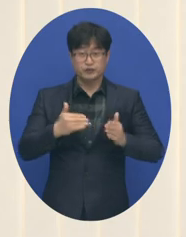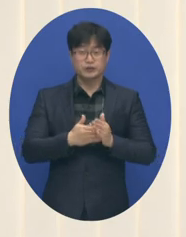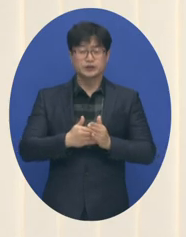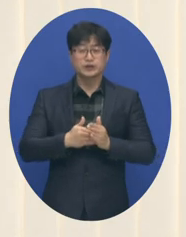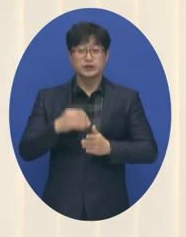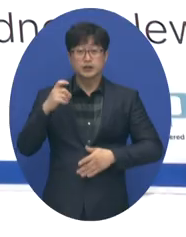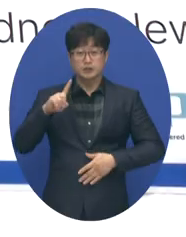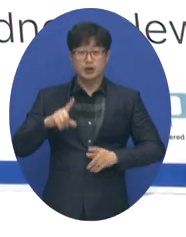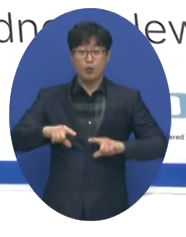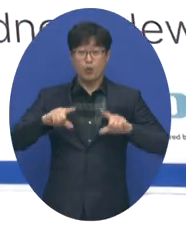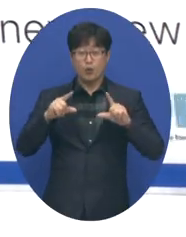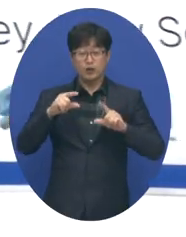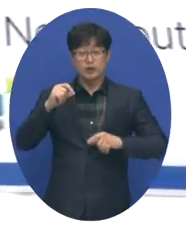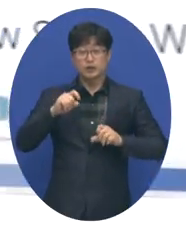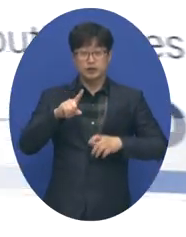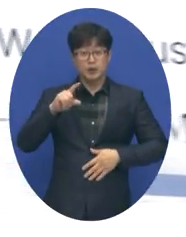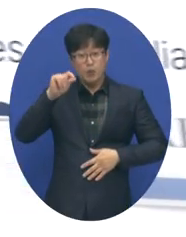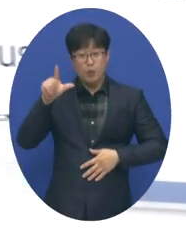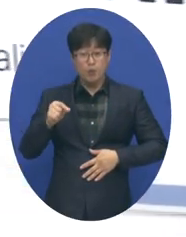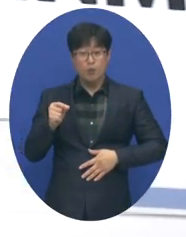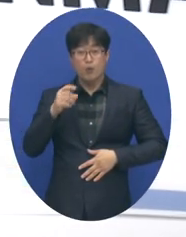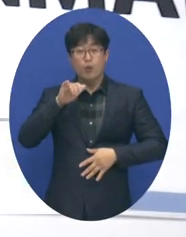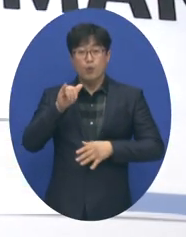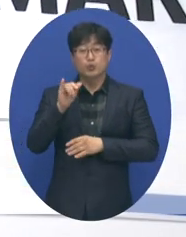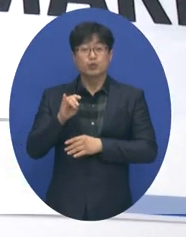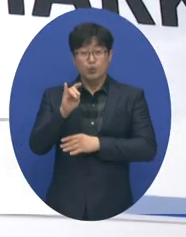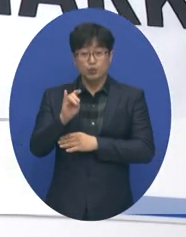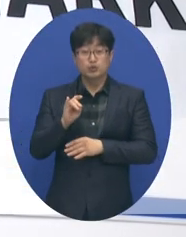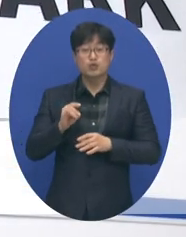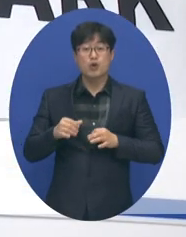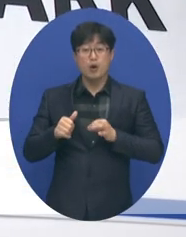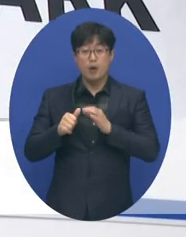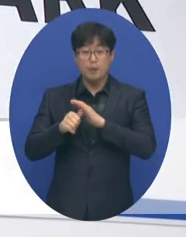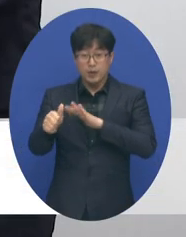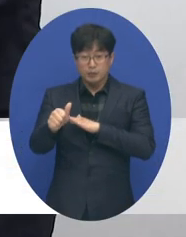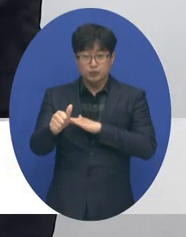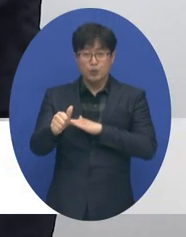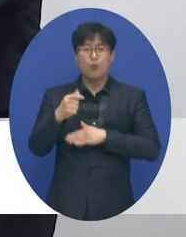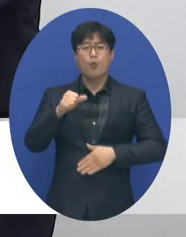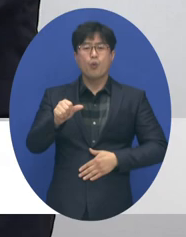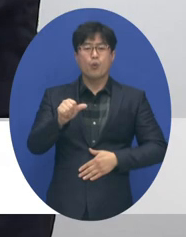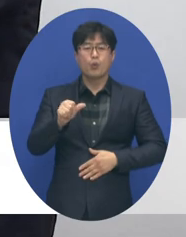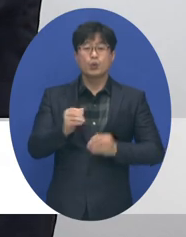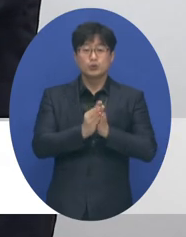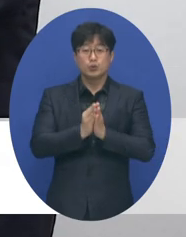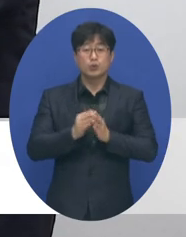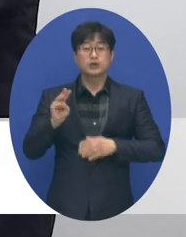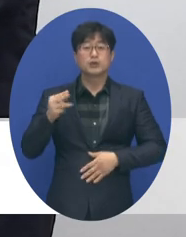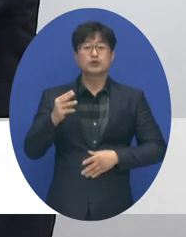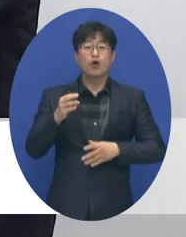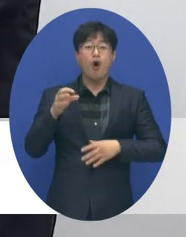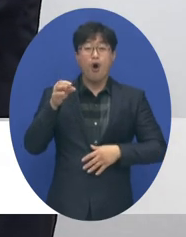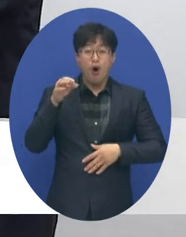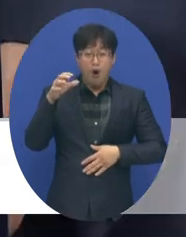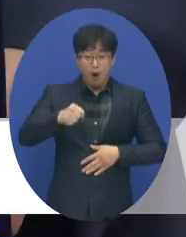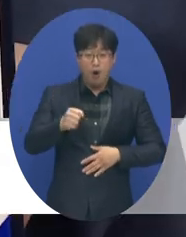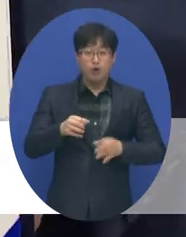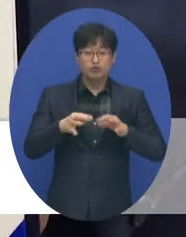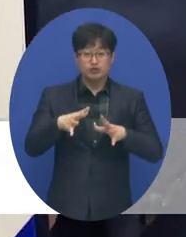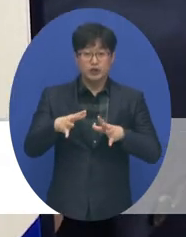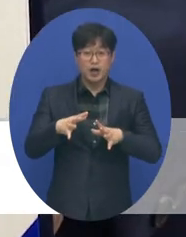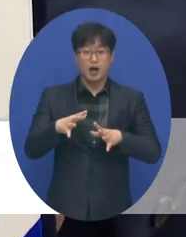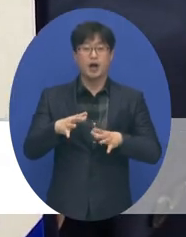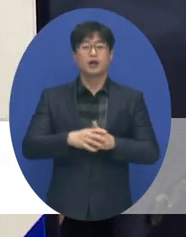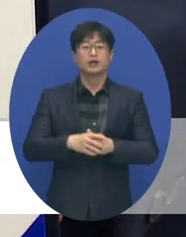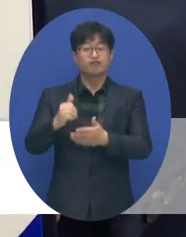지난 11월 호주 방문에서 친환경 기업 전문 투자사와 5조 3천억 원의 투자 의향서를 체결했습니다. 이는 경기도의